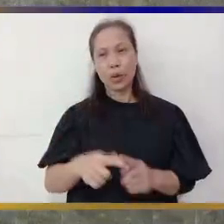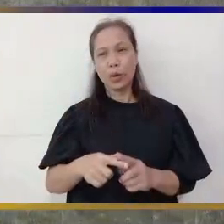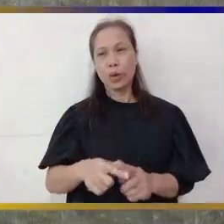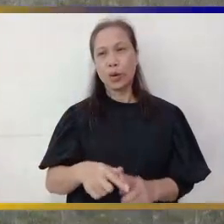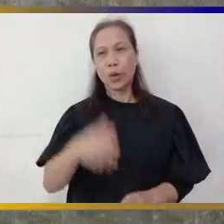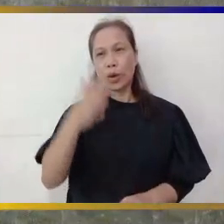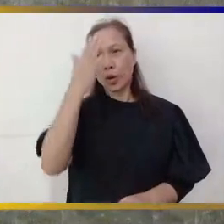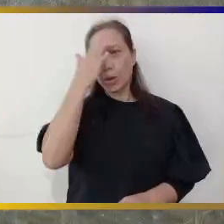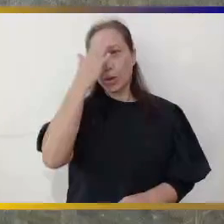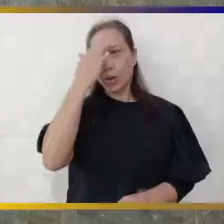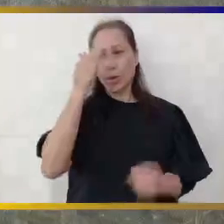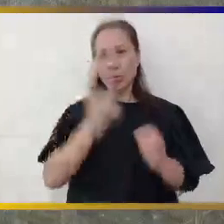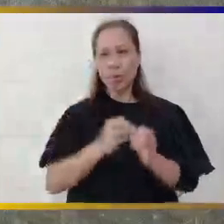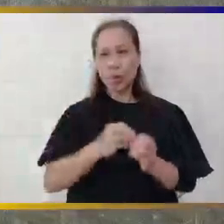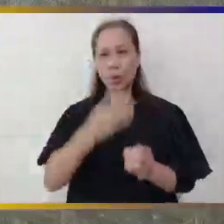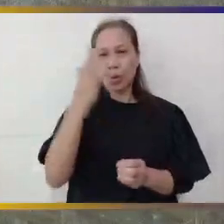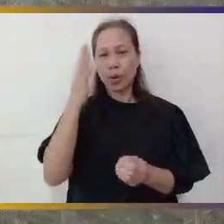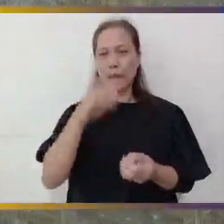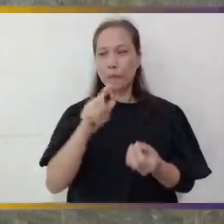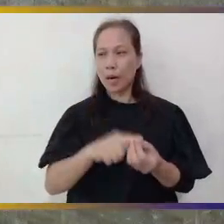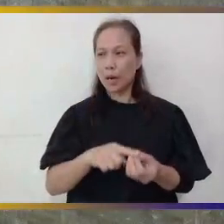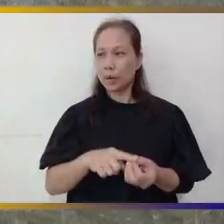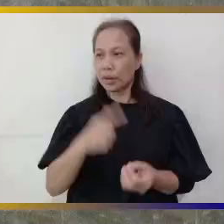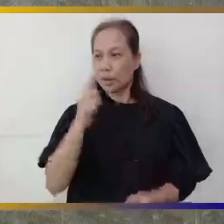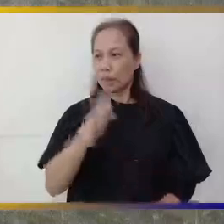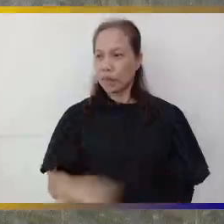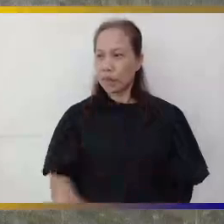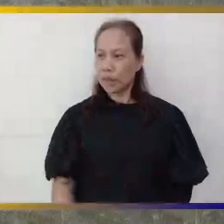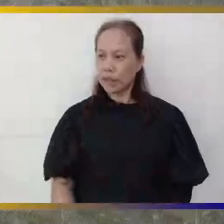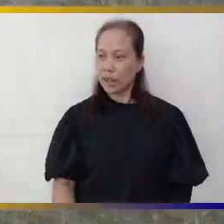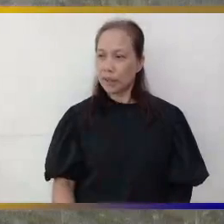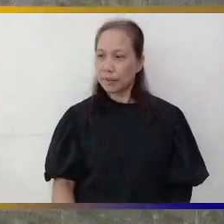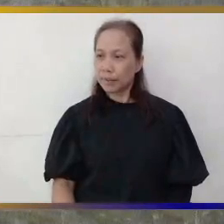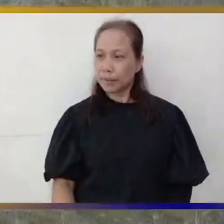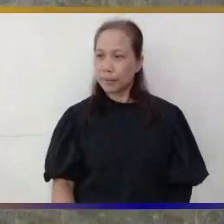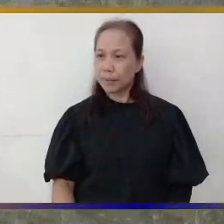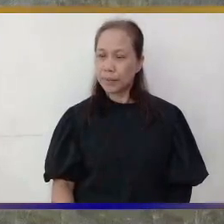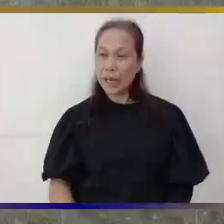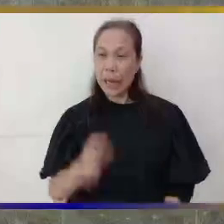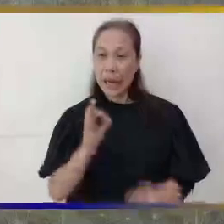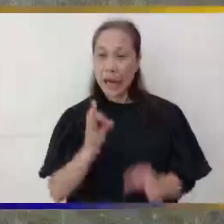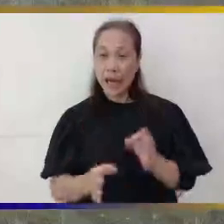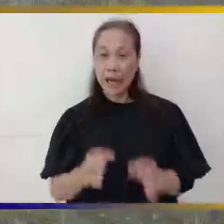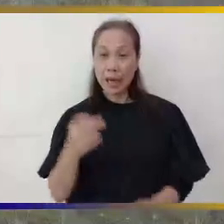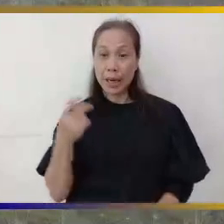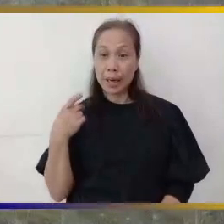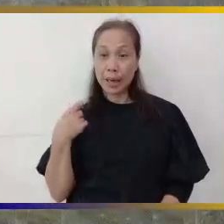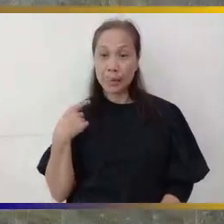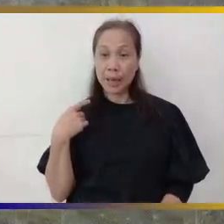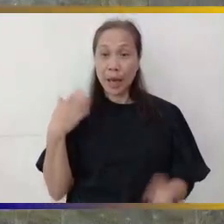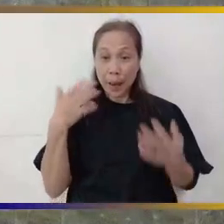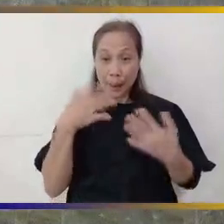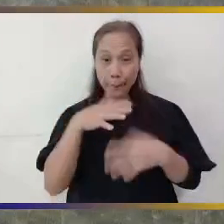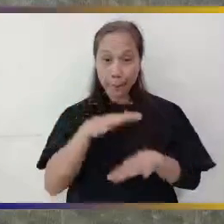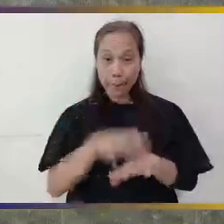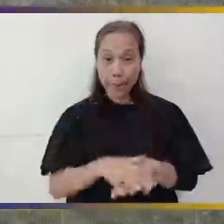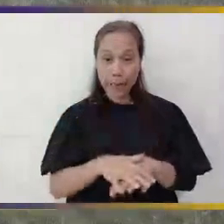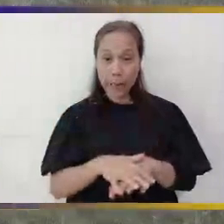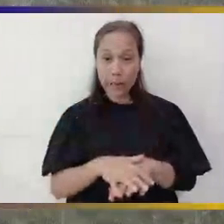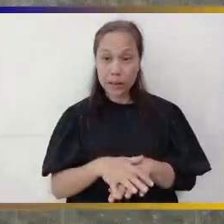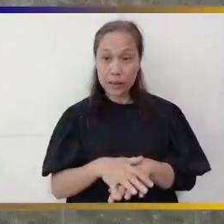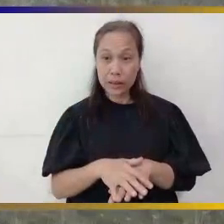pupwede pagka nangyari po doon Magkakaroon na po tayo ng problema sa Worship natin at pag nagkaroon na tayo